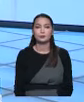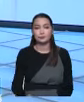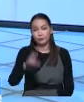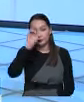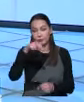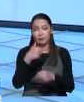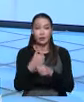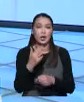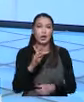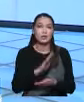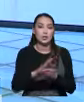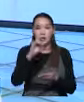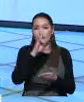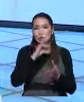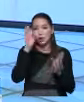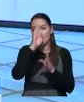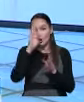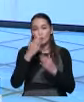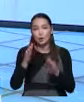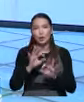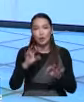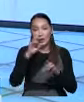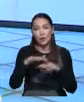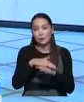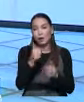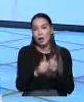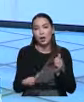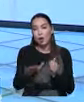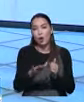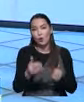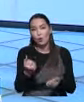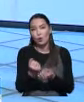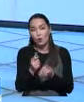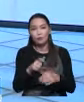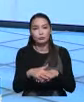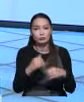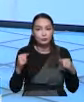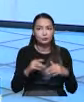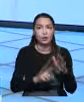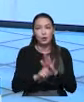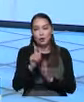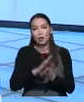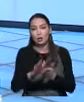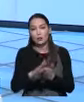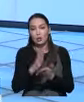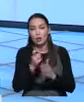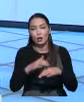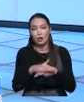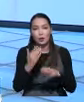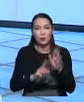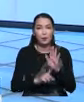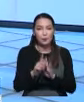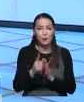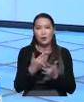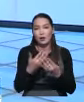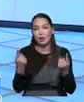Мемлекет басшысының «Таза Қазақстан» экологиялық үндеуін еліміздің әр аймағы қолдап, жұрт болып жұмыла кірісті. Тұрғындардан бастап, іргелі кәсіпорын